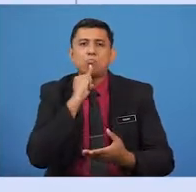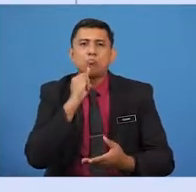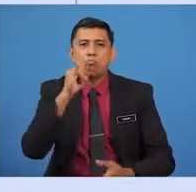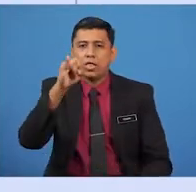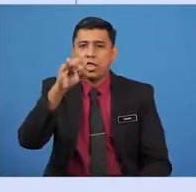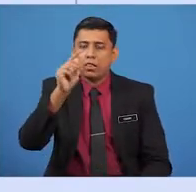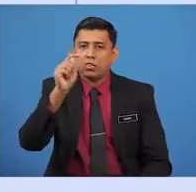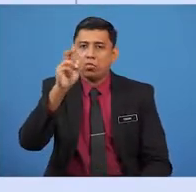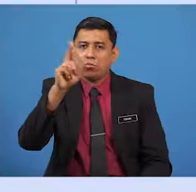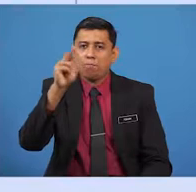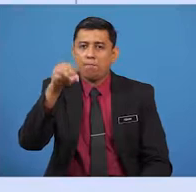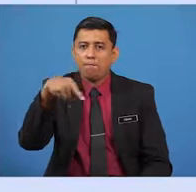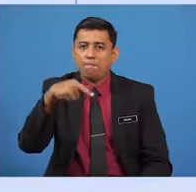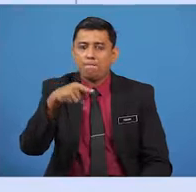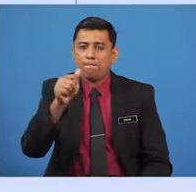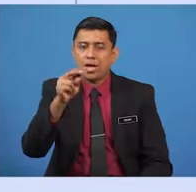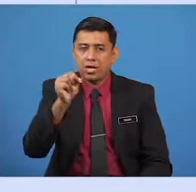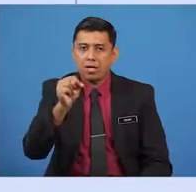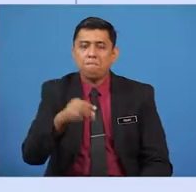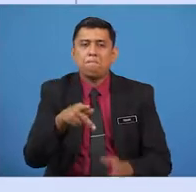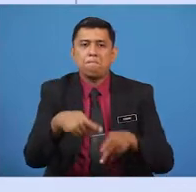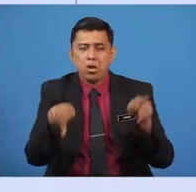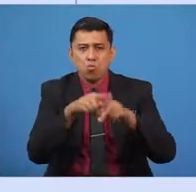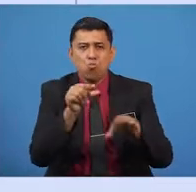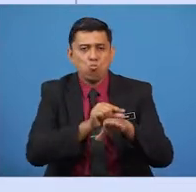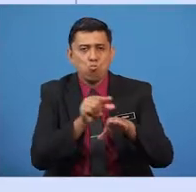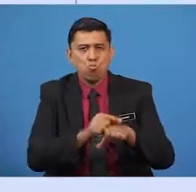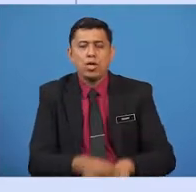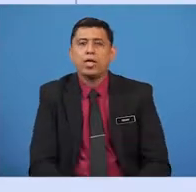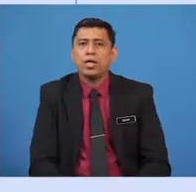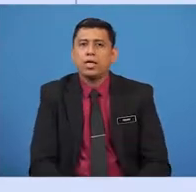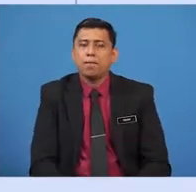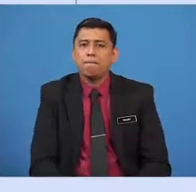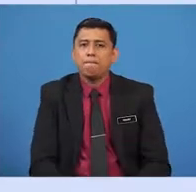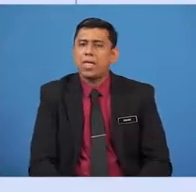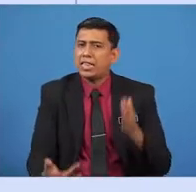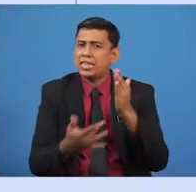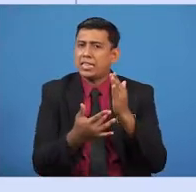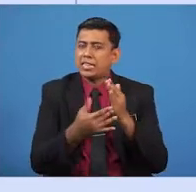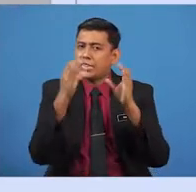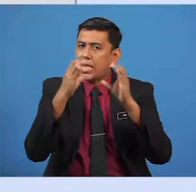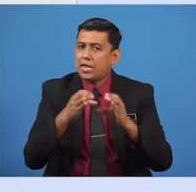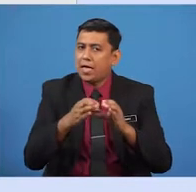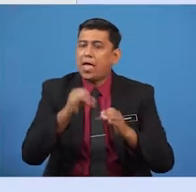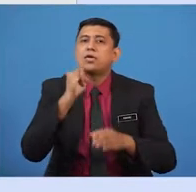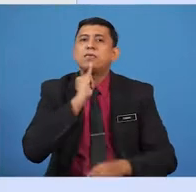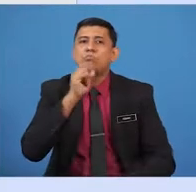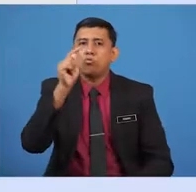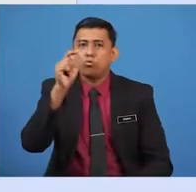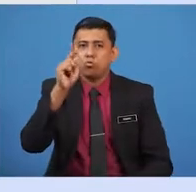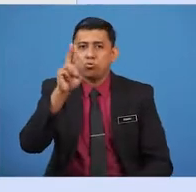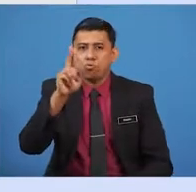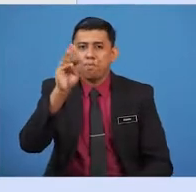terlibat. Jadi, teknik keempat, ibu tumpang. Embrio yang dihasilkan